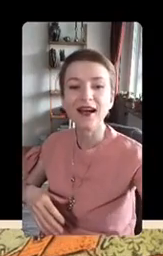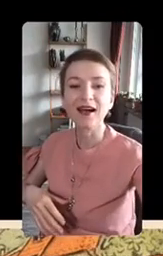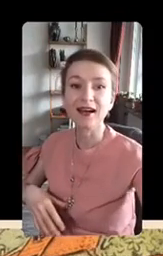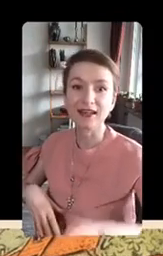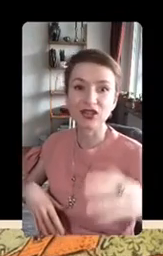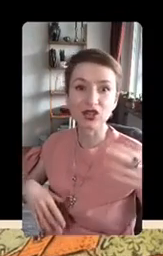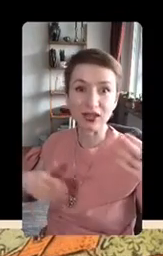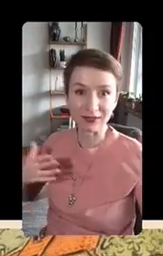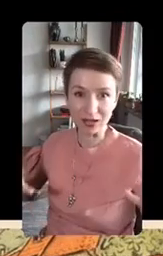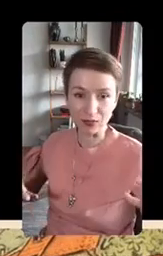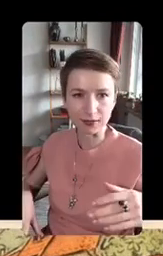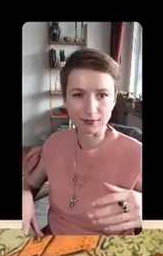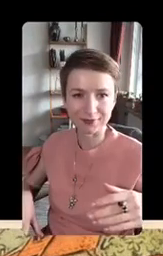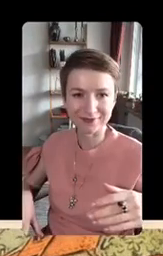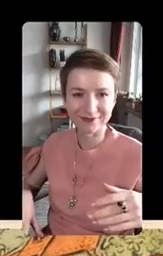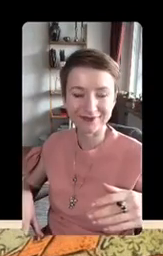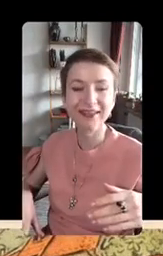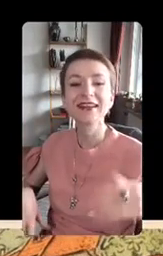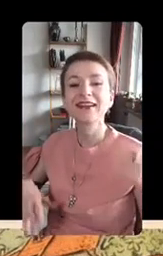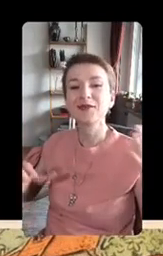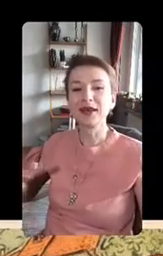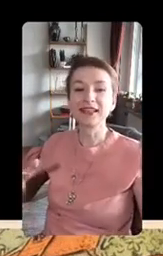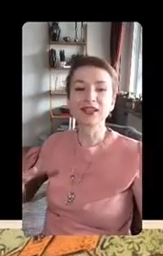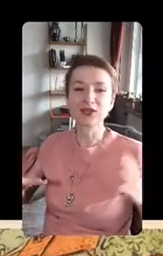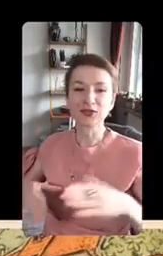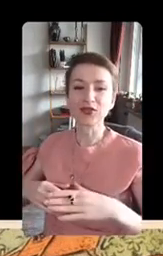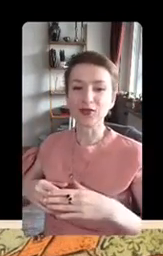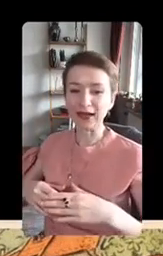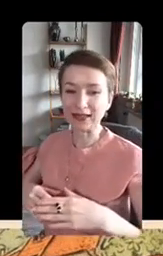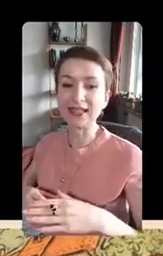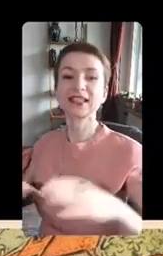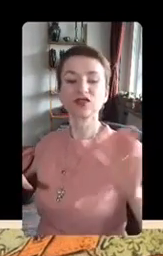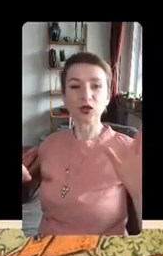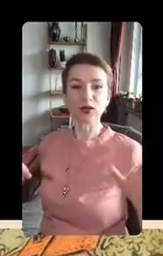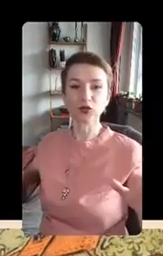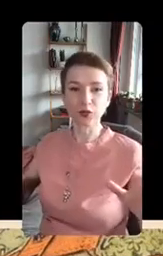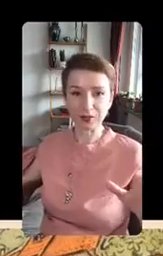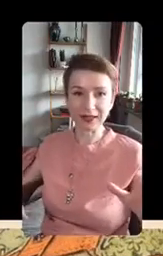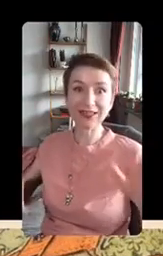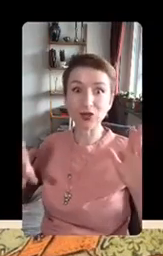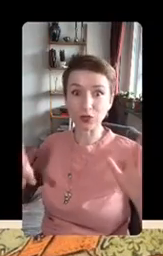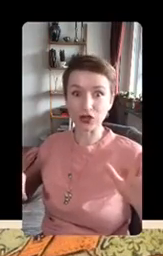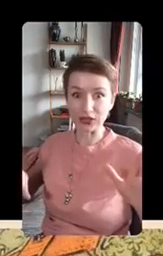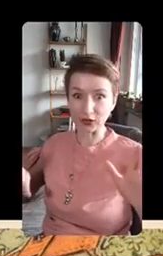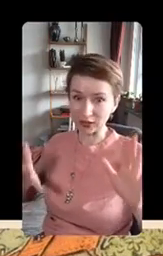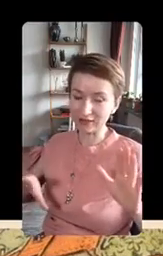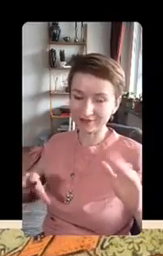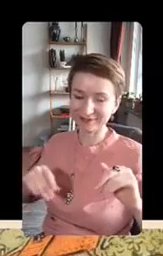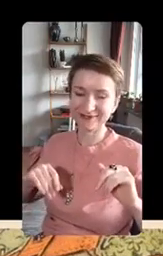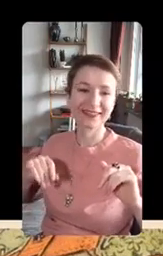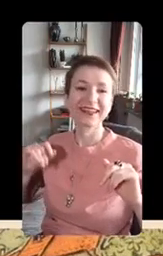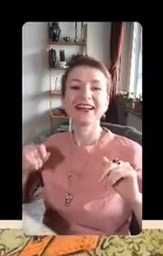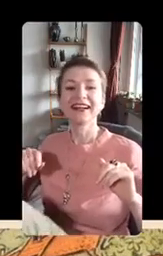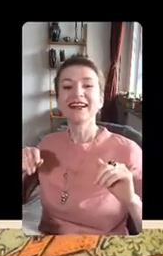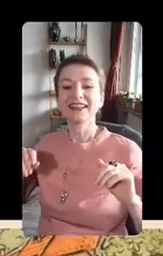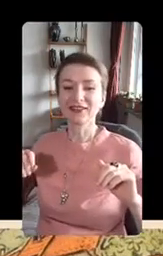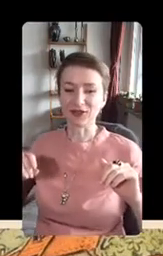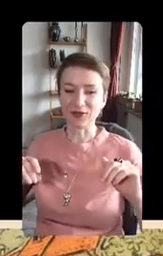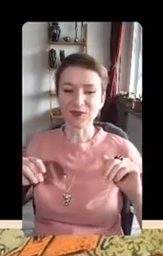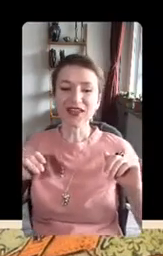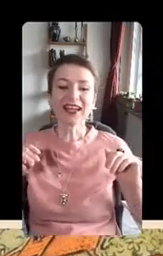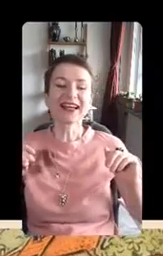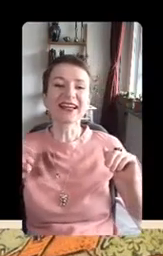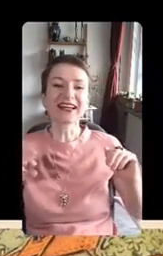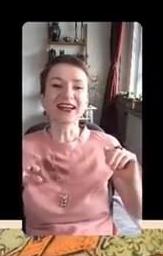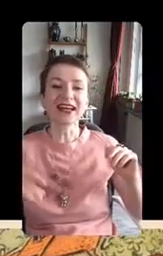всех ограниченное время. По идее, должно быть все в порядке. Если вдруг я буду пропадать, то пишите, окей?